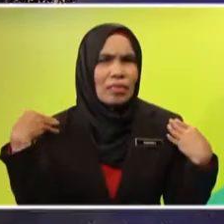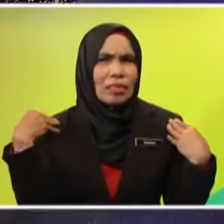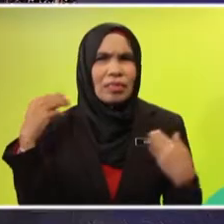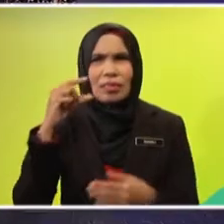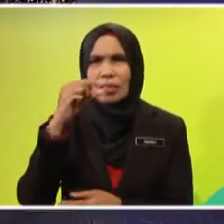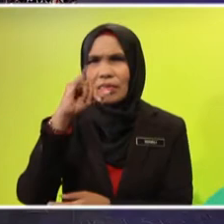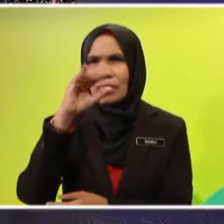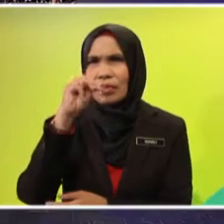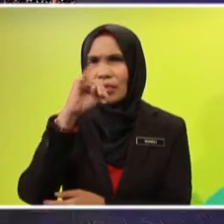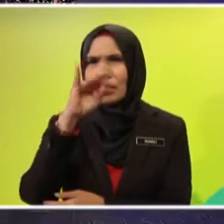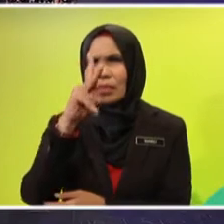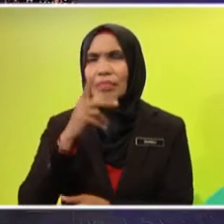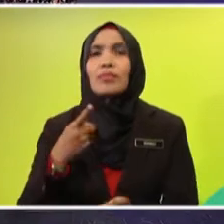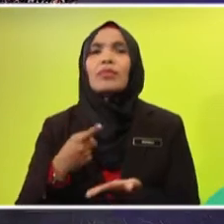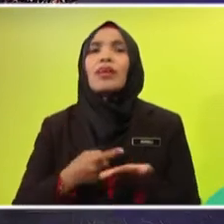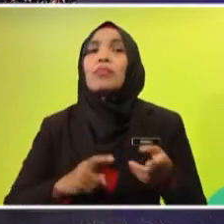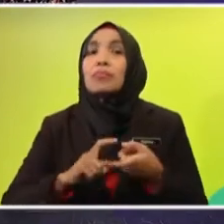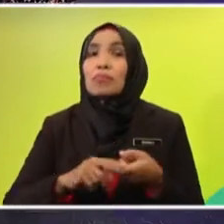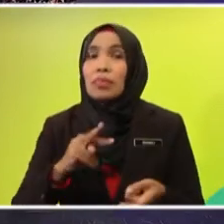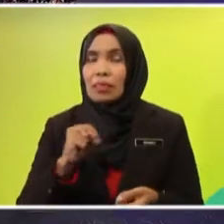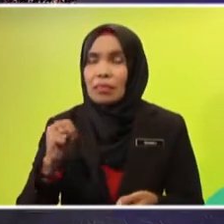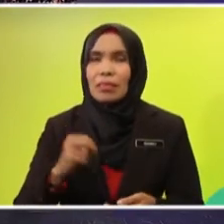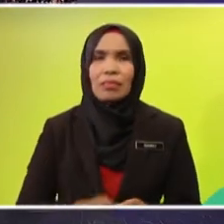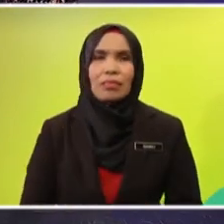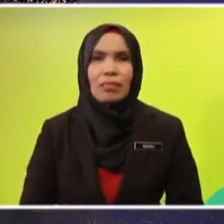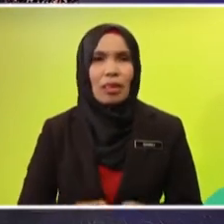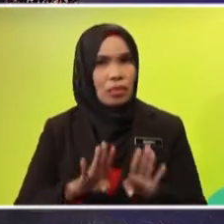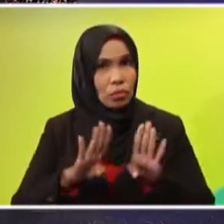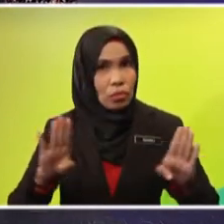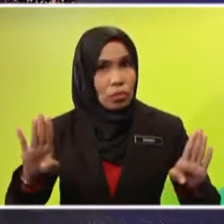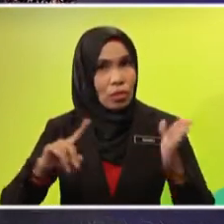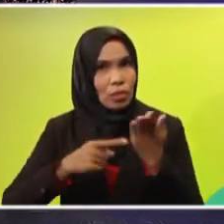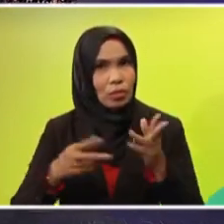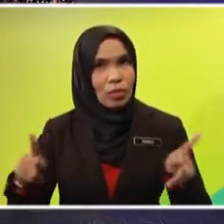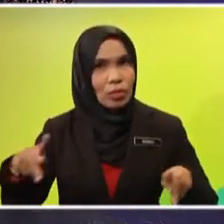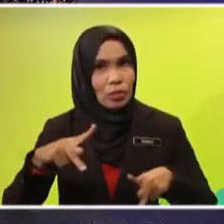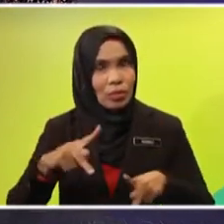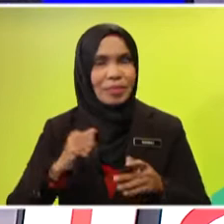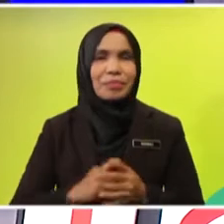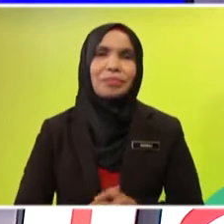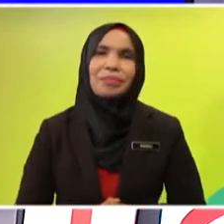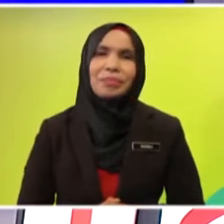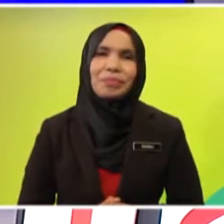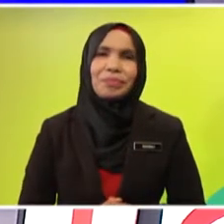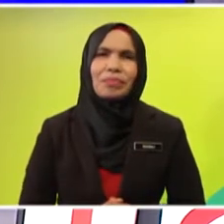pembelajaran PAI SMA dibuka semuanya kotak tuh semula Oke